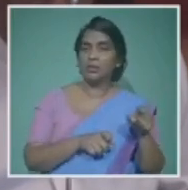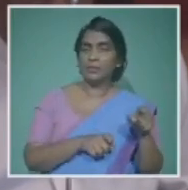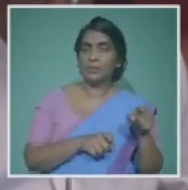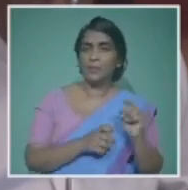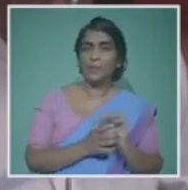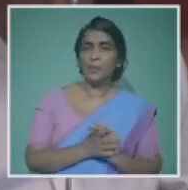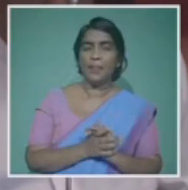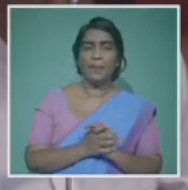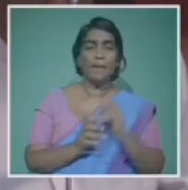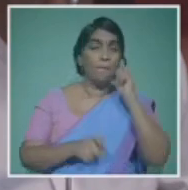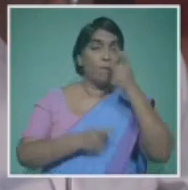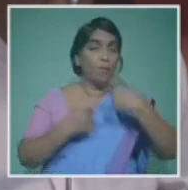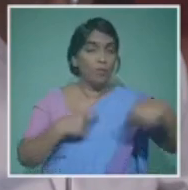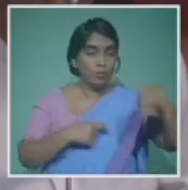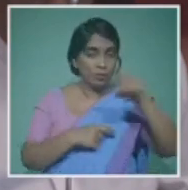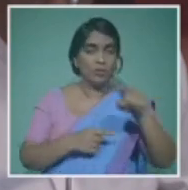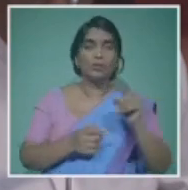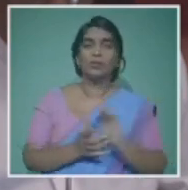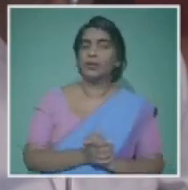පොදු ජනතාවට